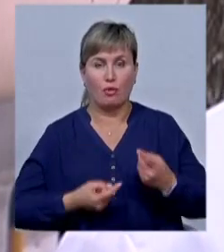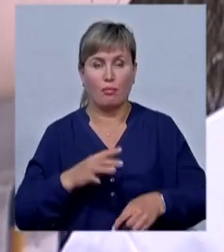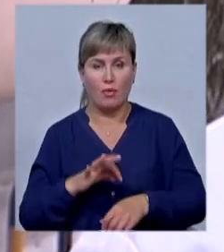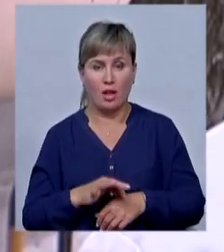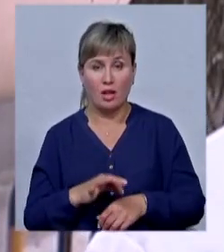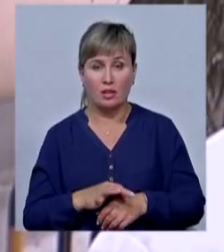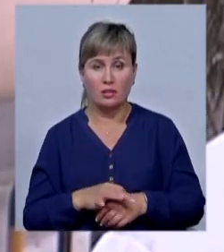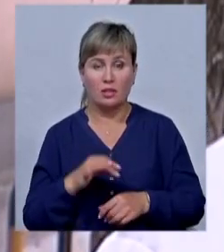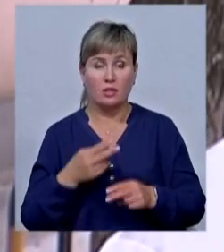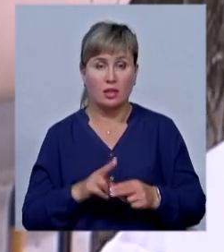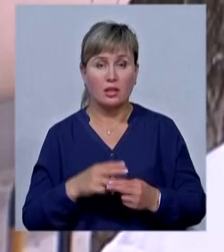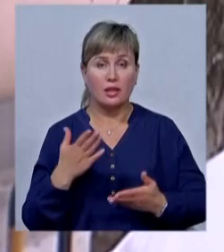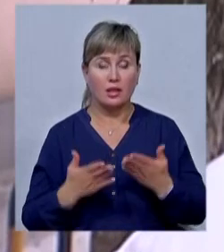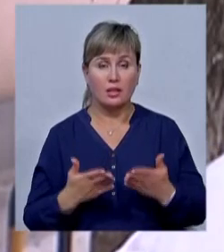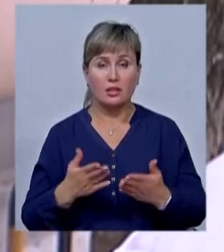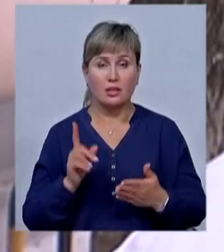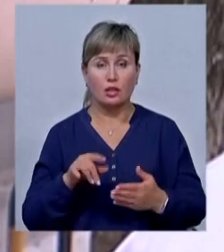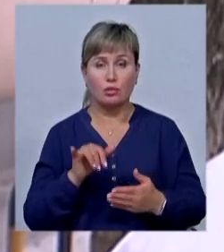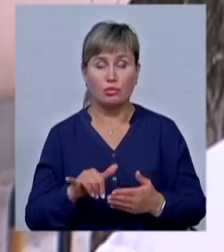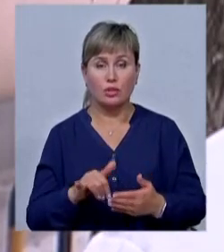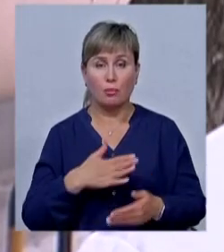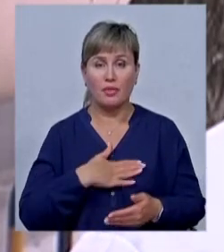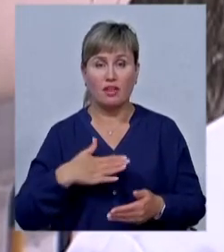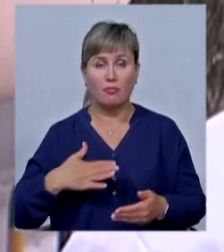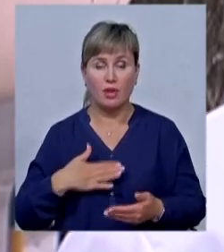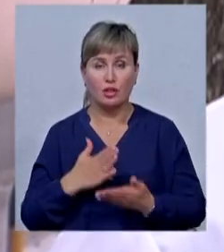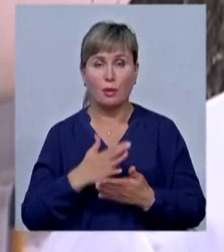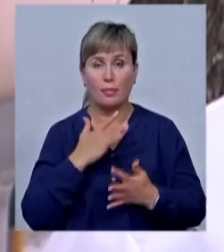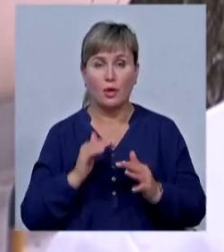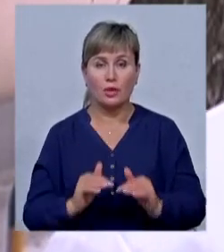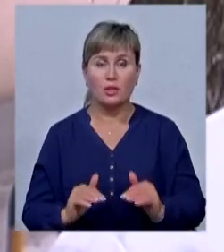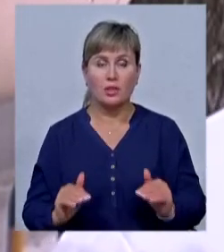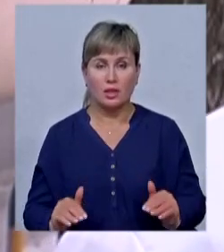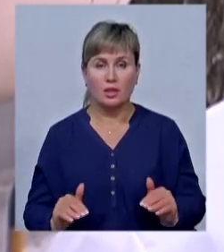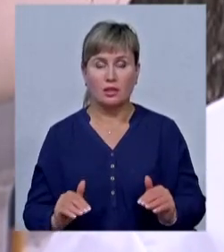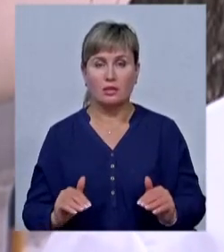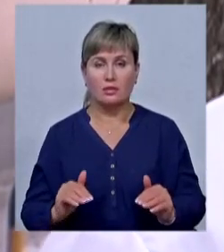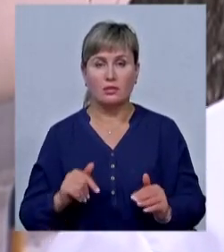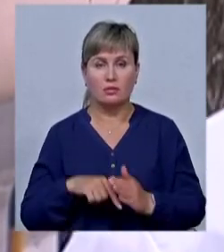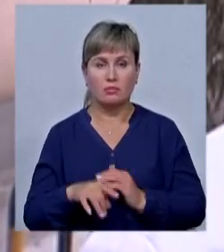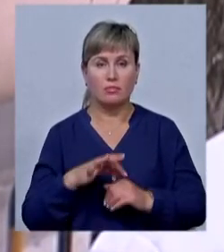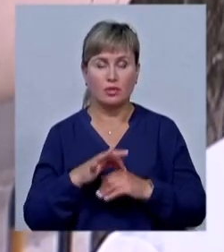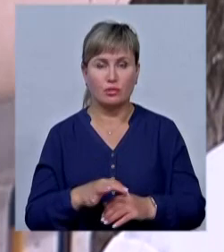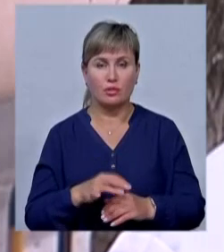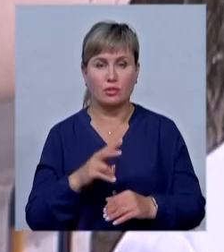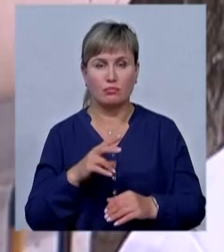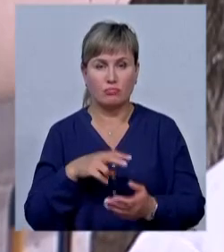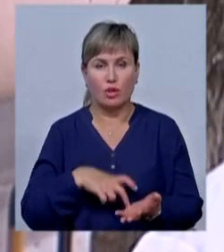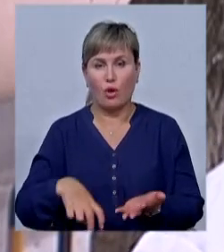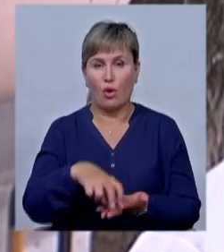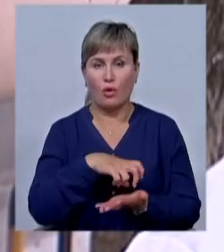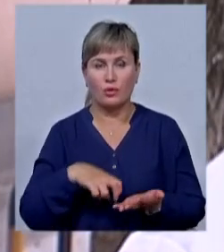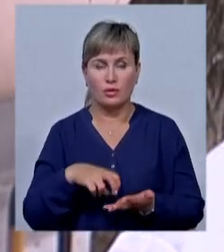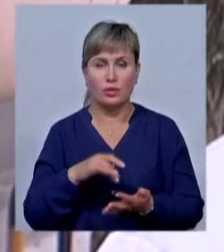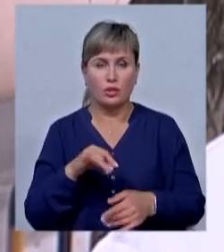Из-за этого, если даже у них развивается пневмония, многие дети пневмонию переносят на ногах, как